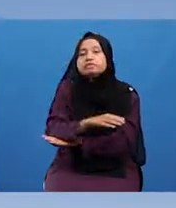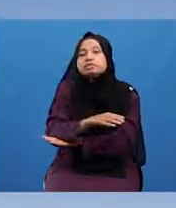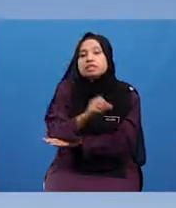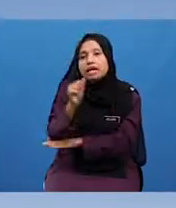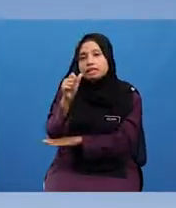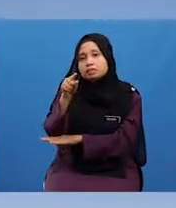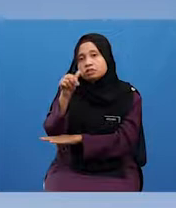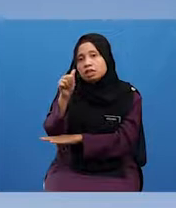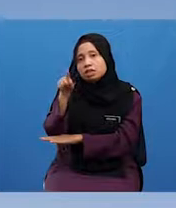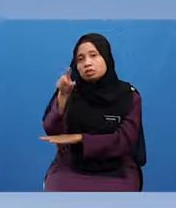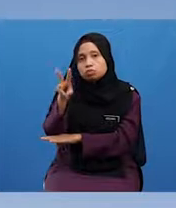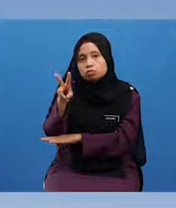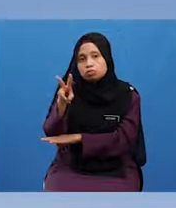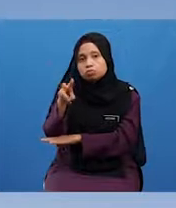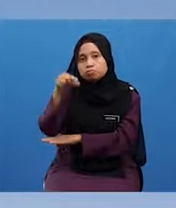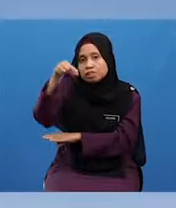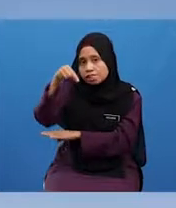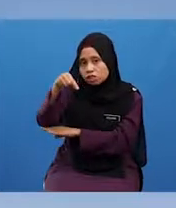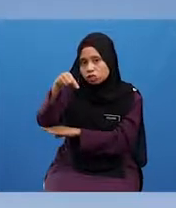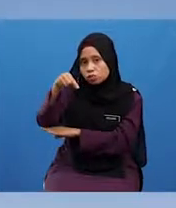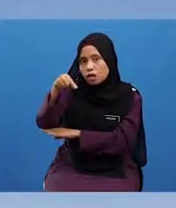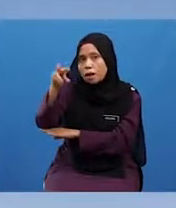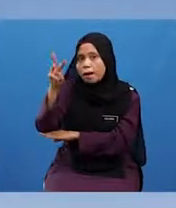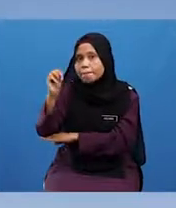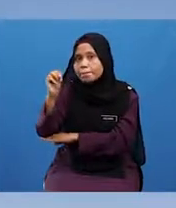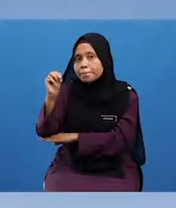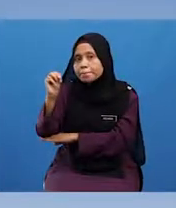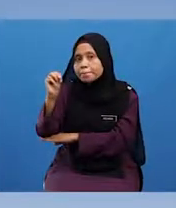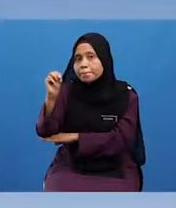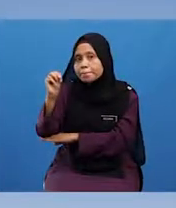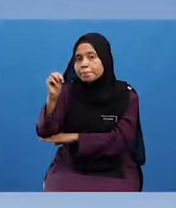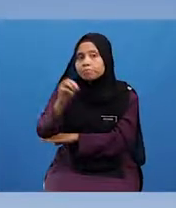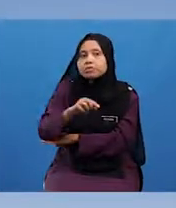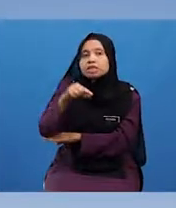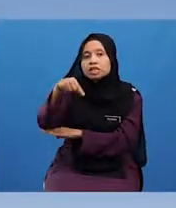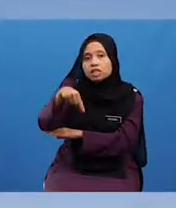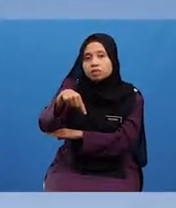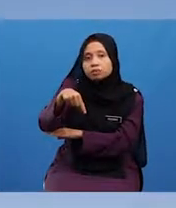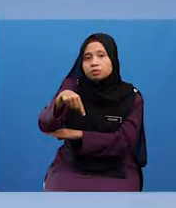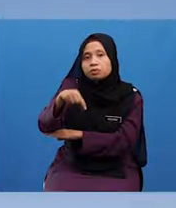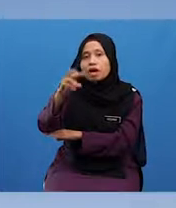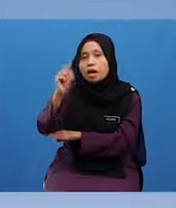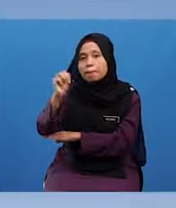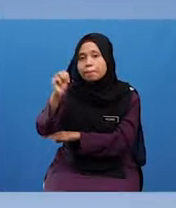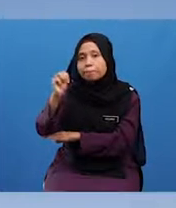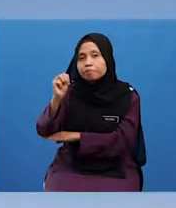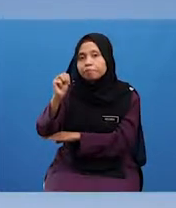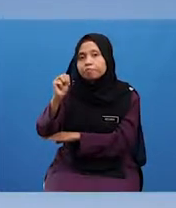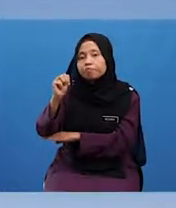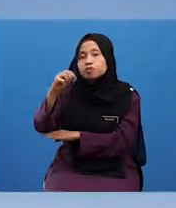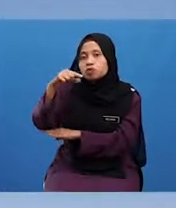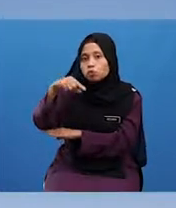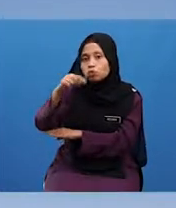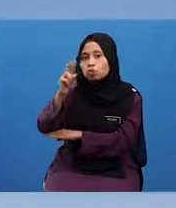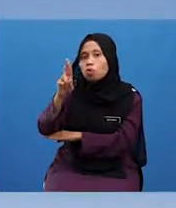alaihi wasallam. QM. Ingat Qori Malaysia, pertandingan musabaqah